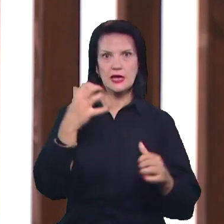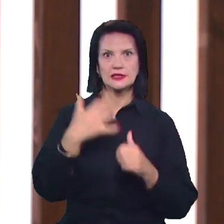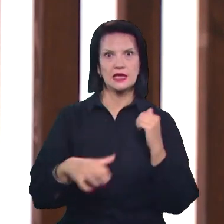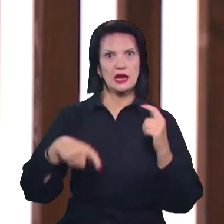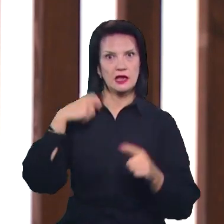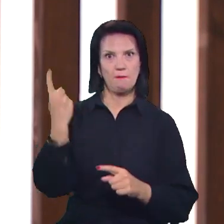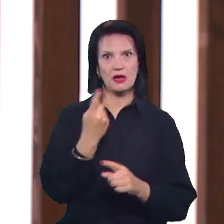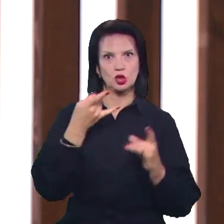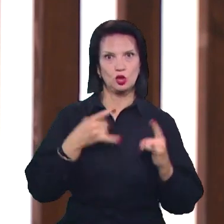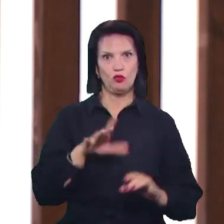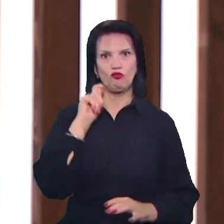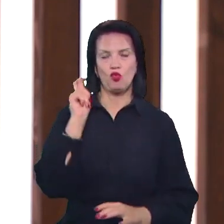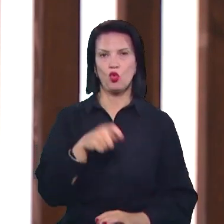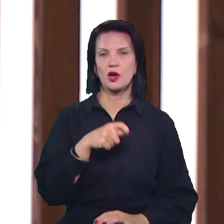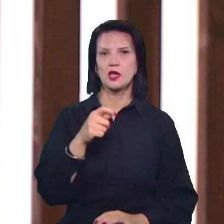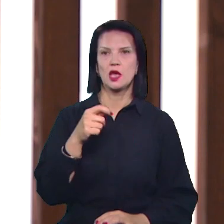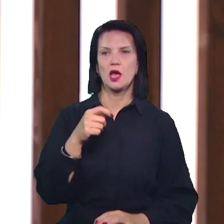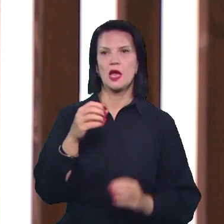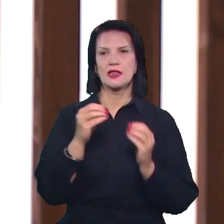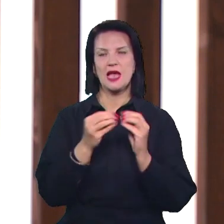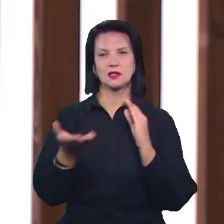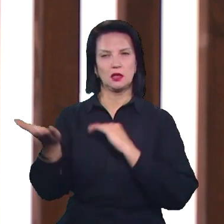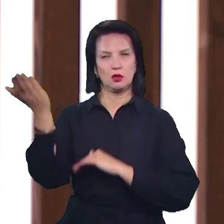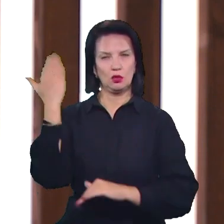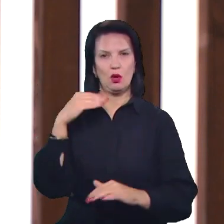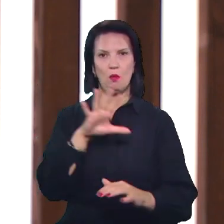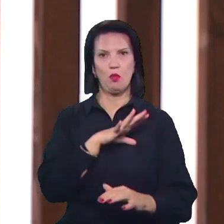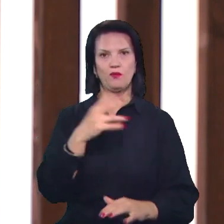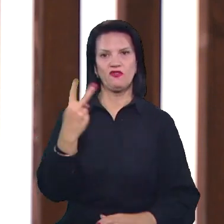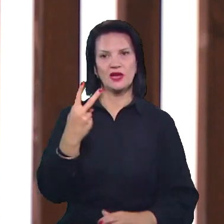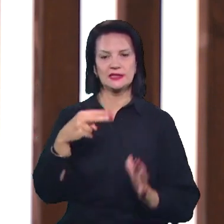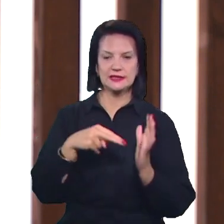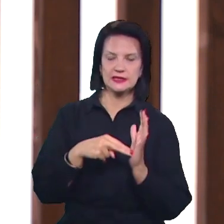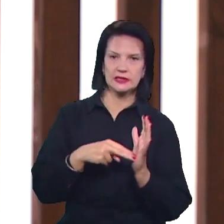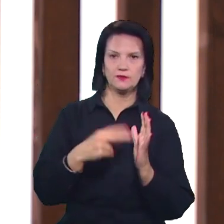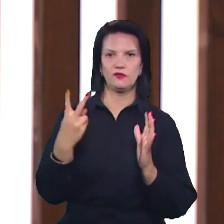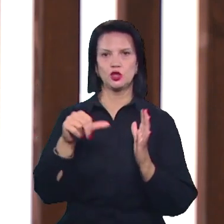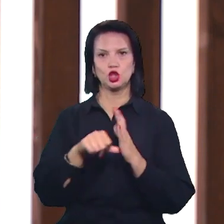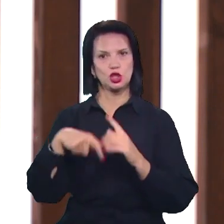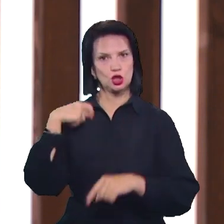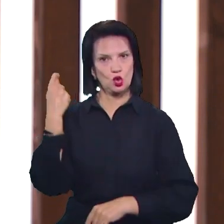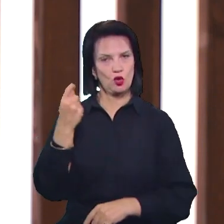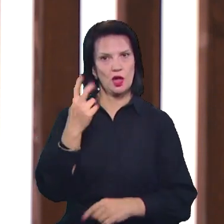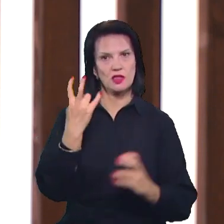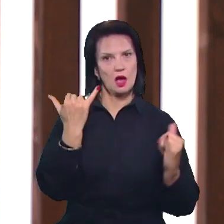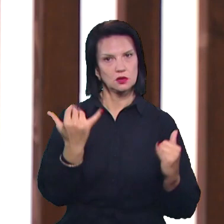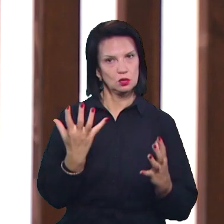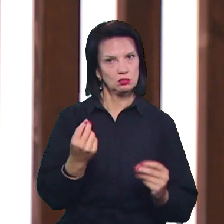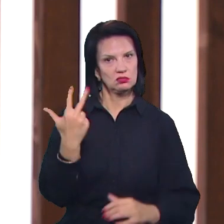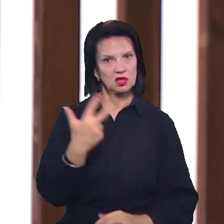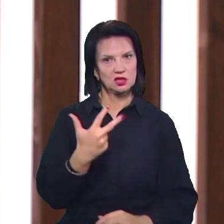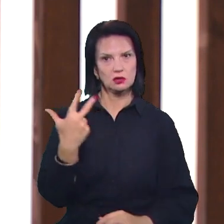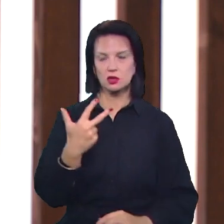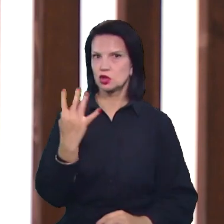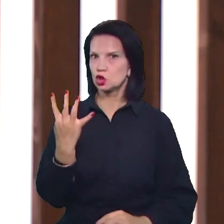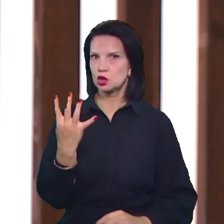Україні років 10 тому складав 27-26 років, то на сьогоднішній день це 33-34 роки.